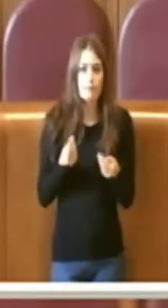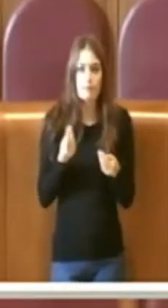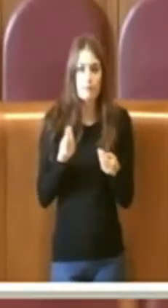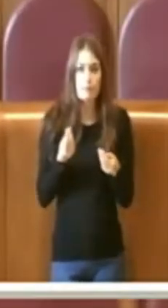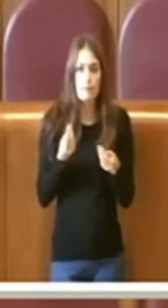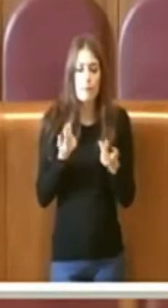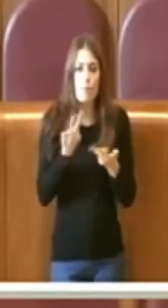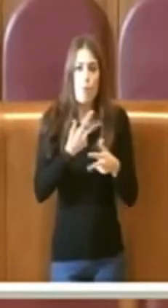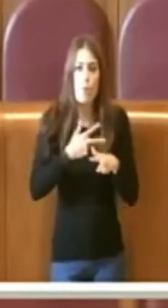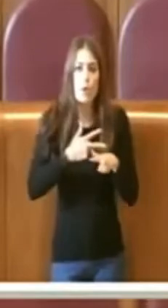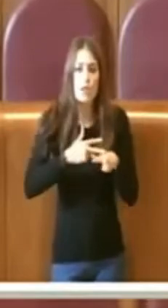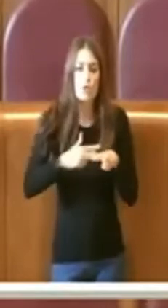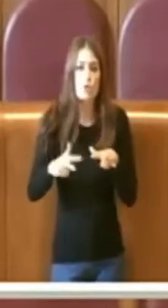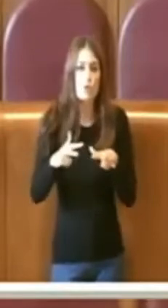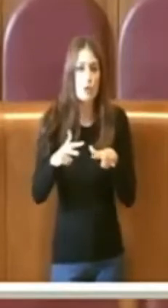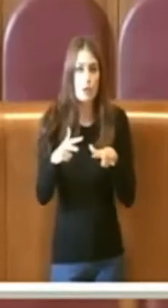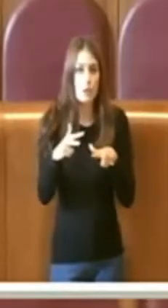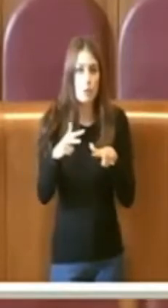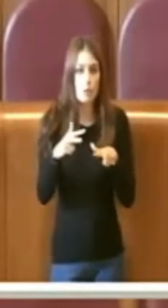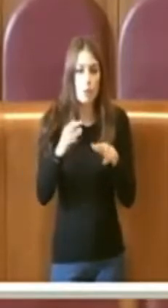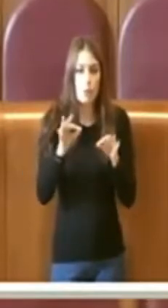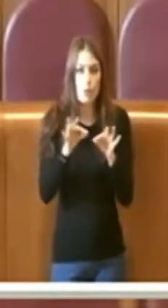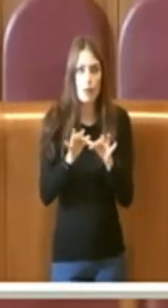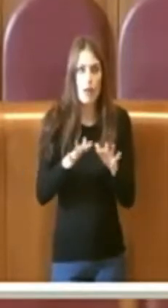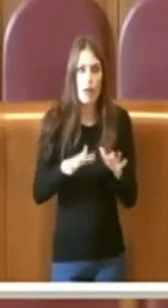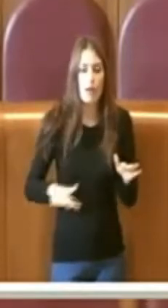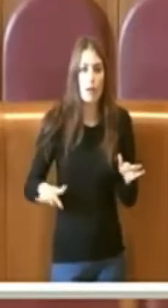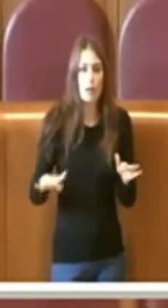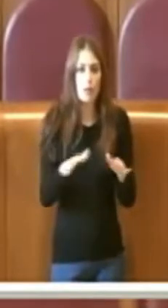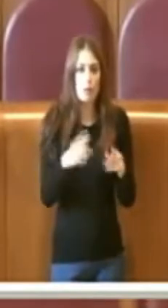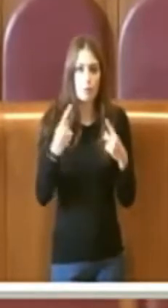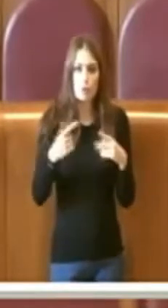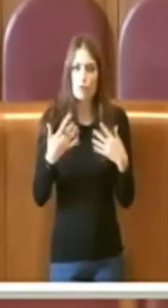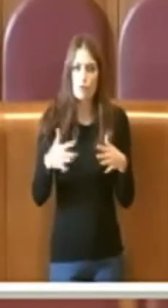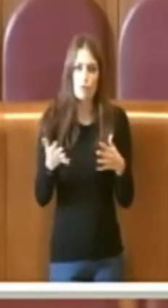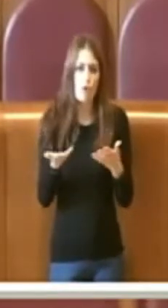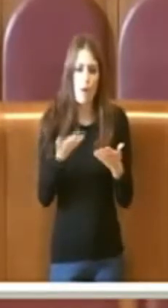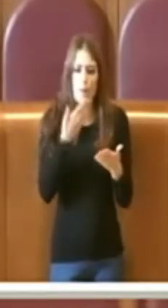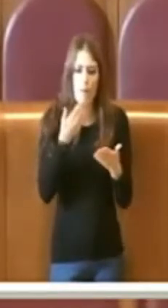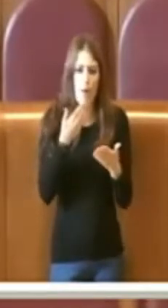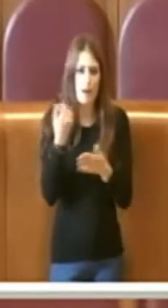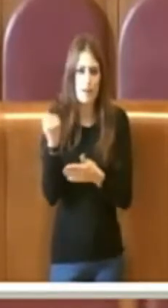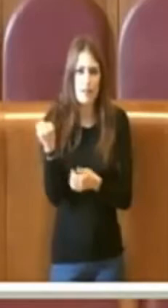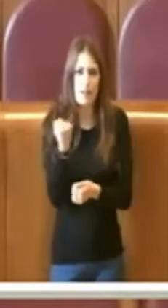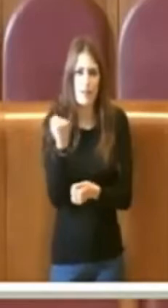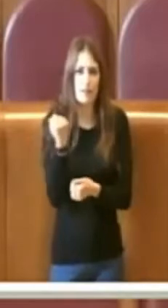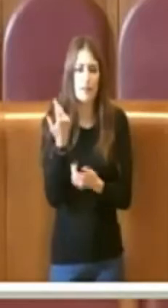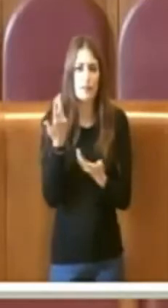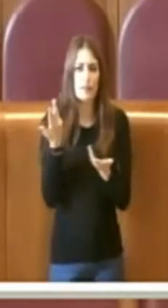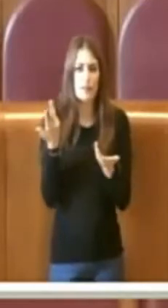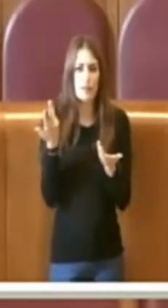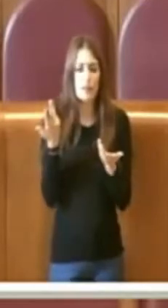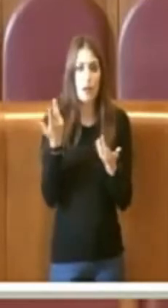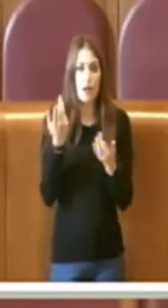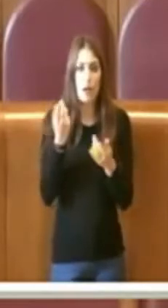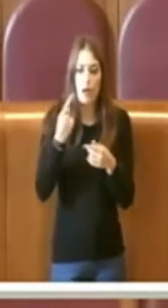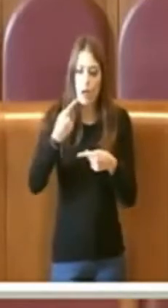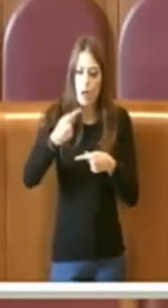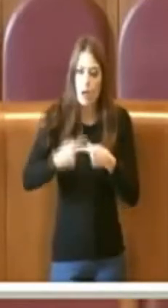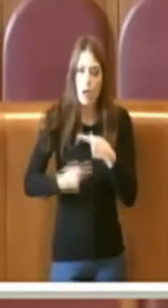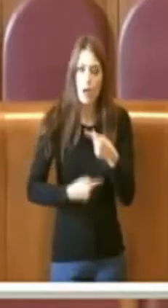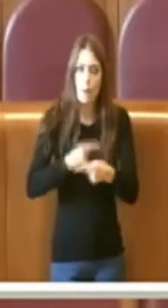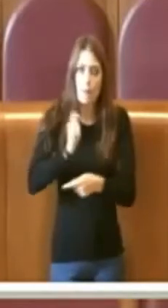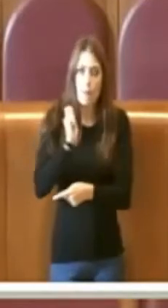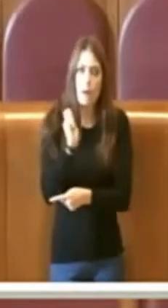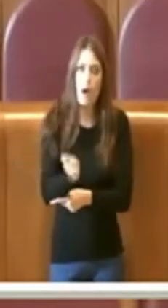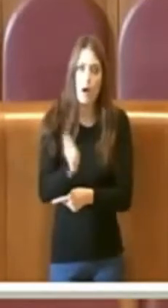un municipio e questo terreno, questo territorio così già scarso di servizi deve continuare a